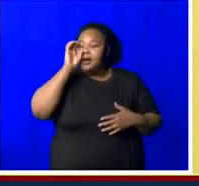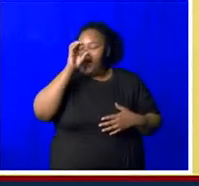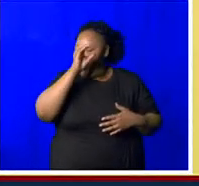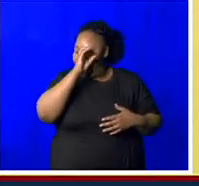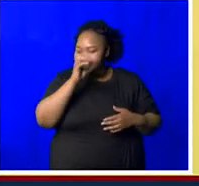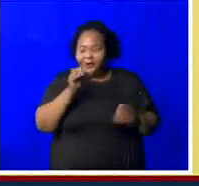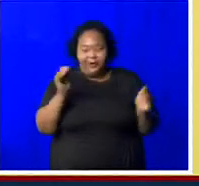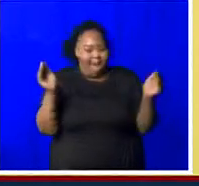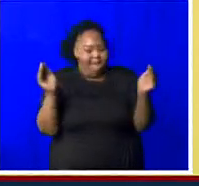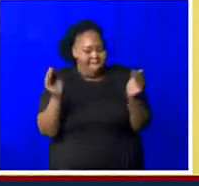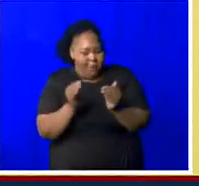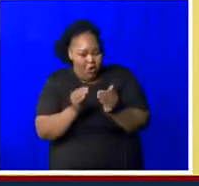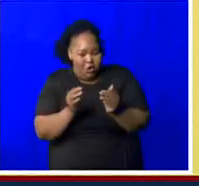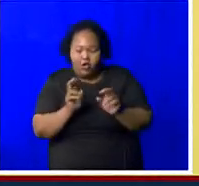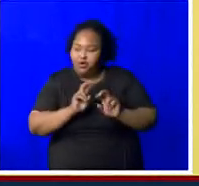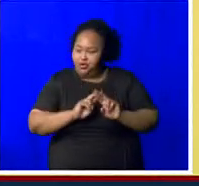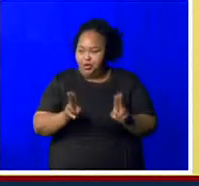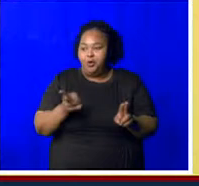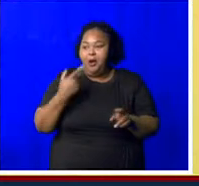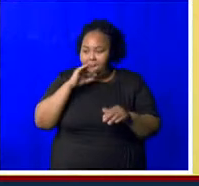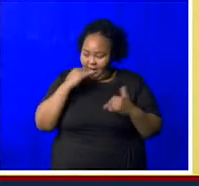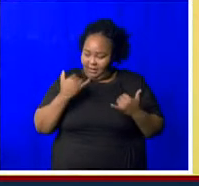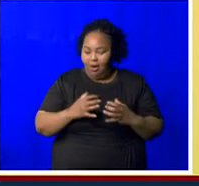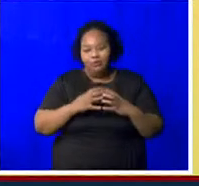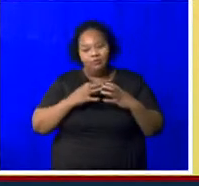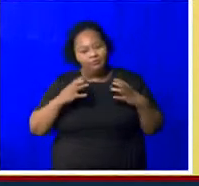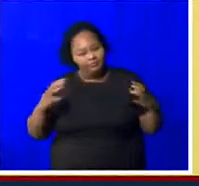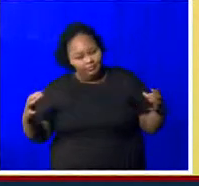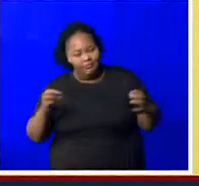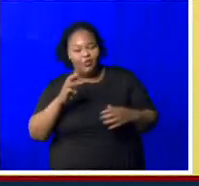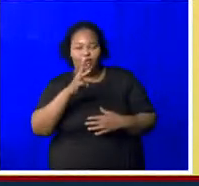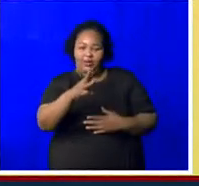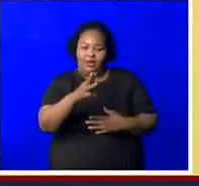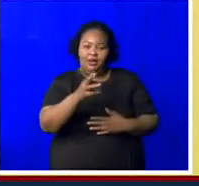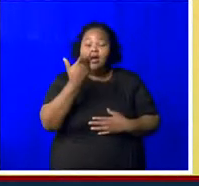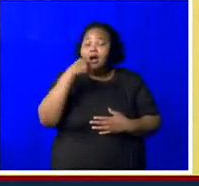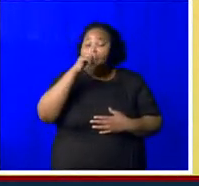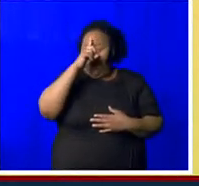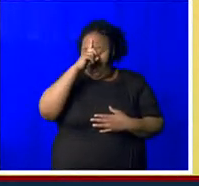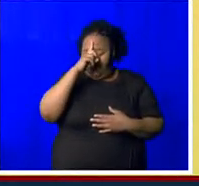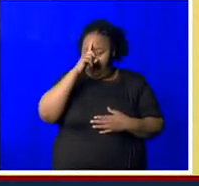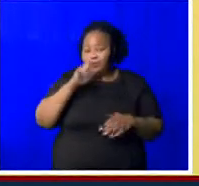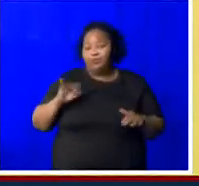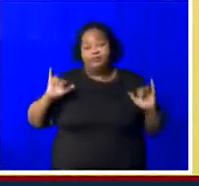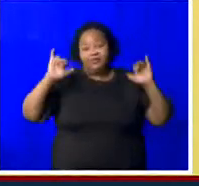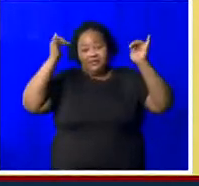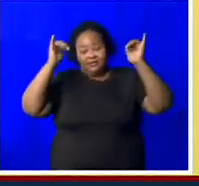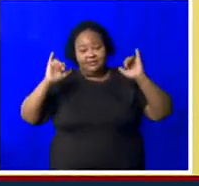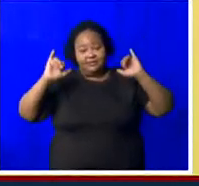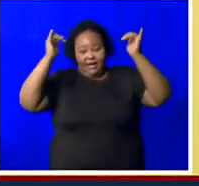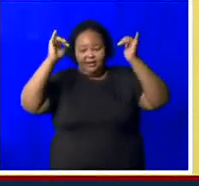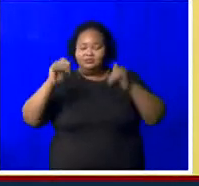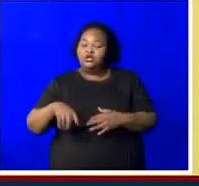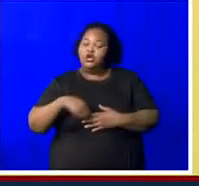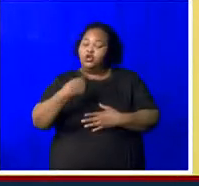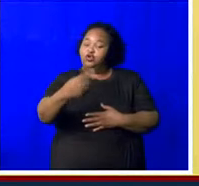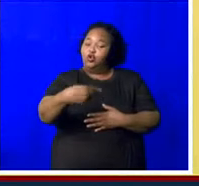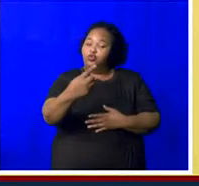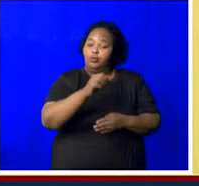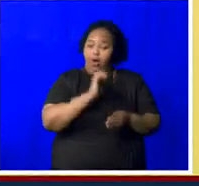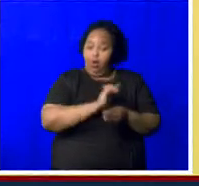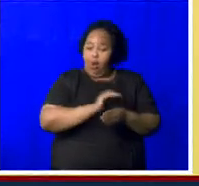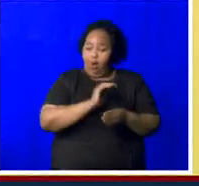ukuthi umsebenzi utawuhamba kahle njengoba nesive bese siyaliwe nekusimema